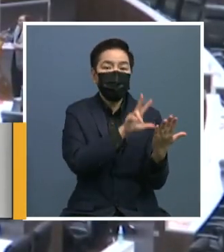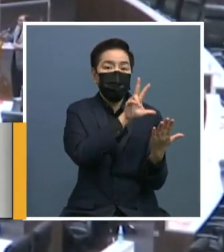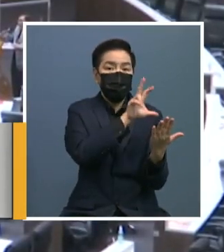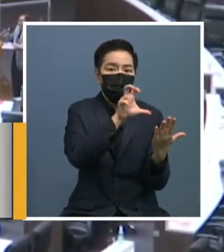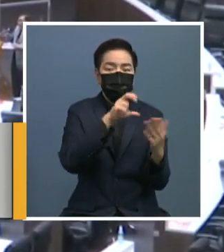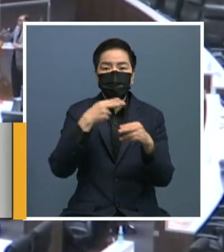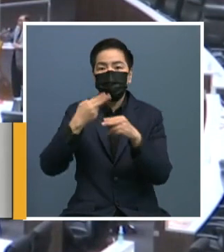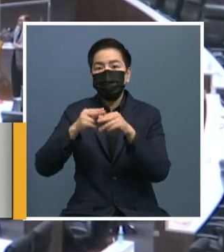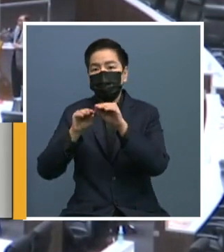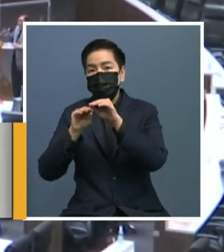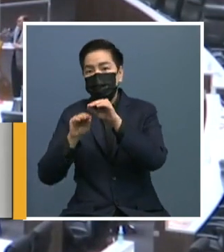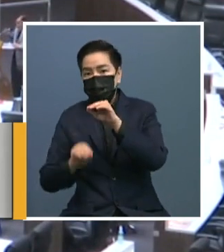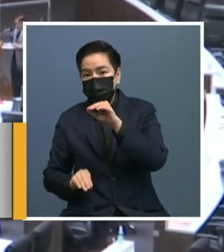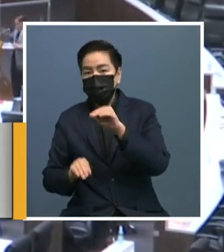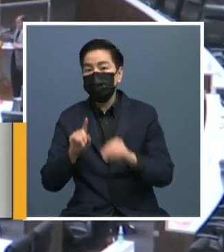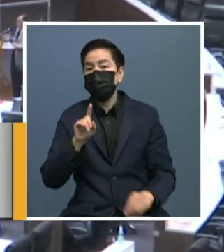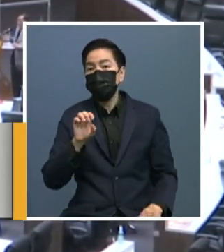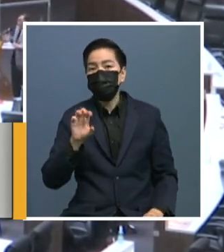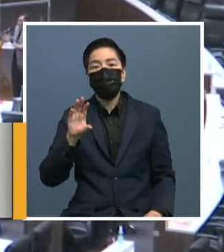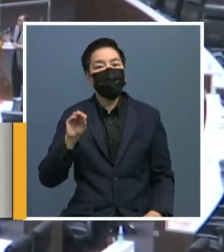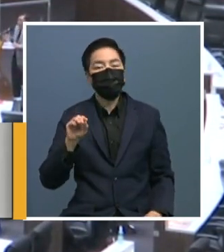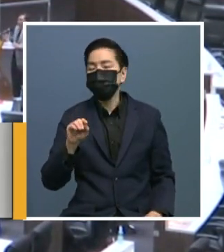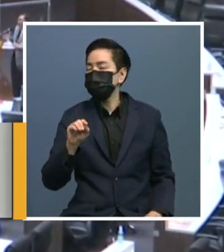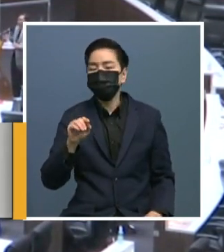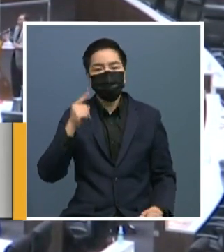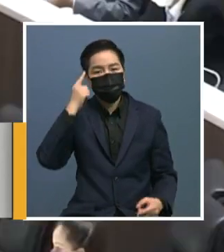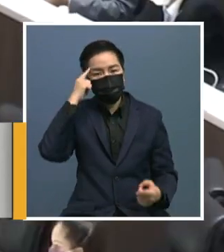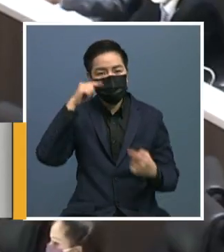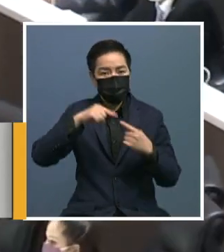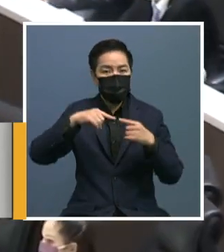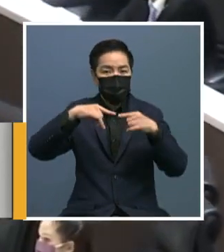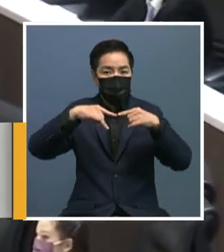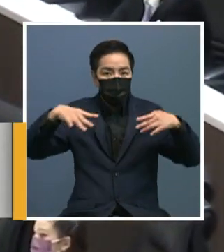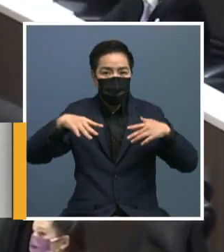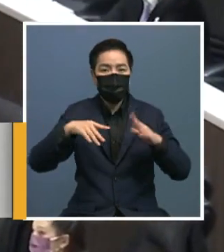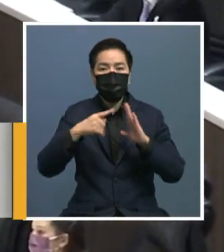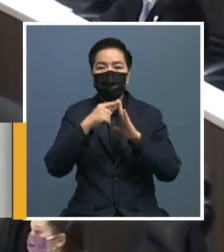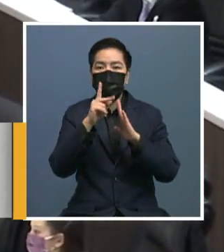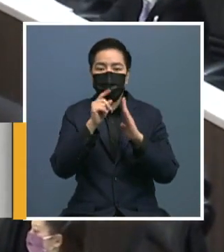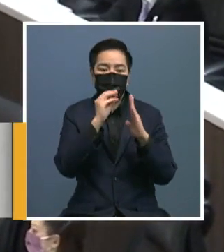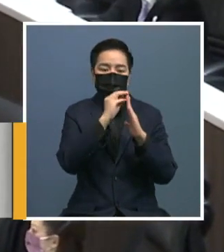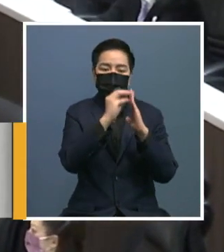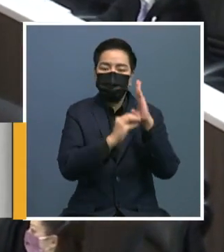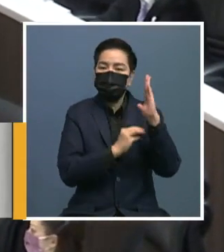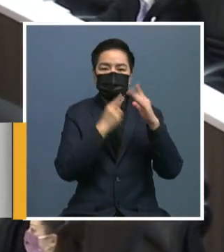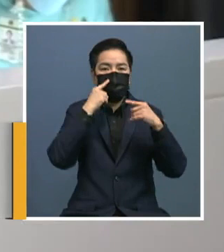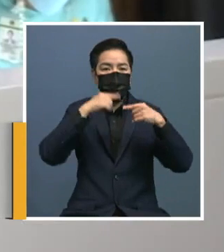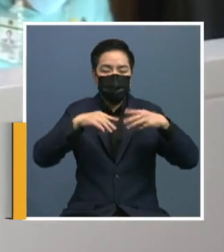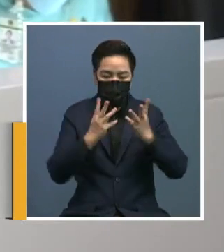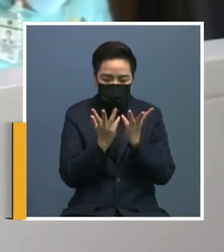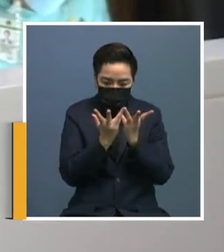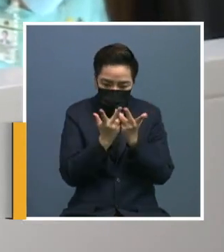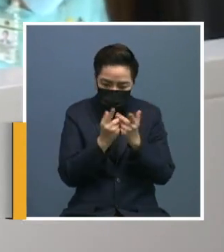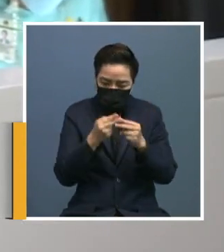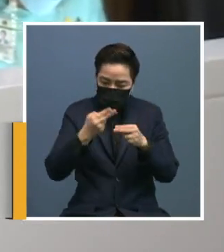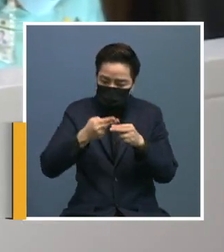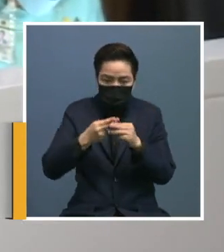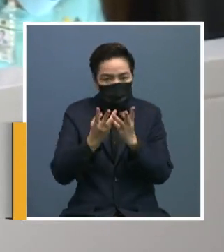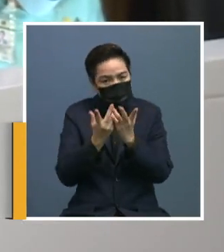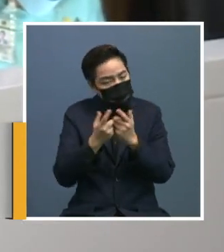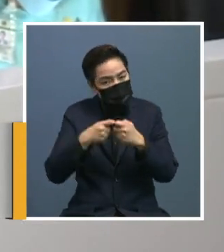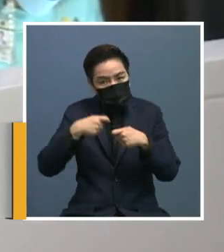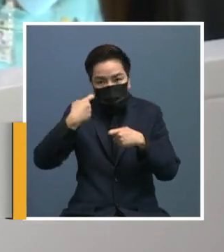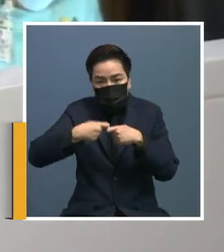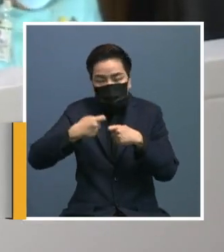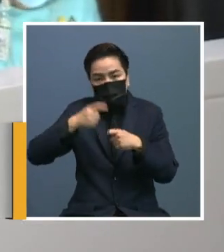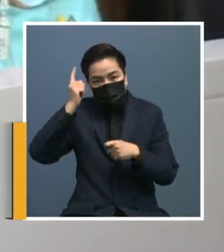บัญชีรายชื่อร้อยห้าสิบคนไม่สอดคล้องกับจำนวนประชากรในแต่ละเขตเลือกตั้งและการคำนวณคะแนนสสแบบบัญชีรายชื่อ